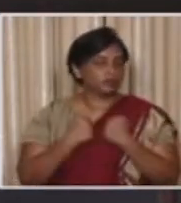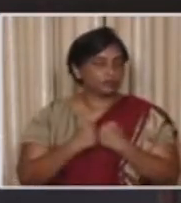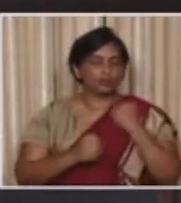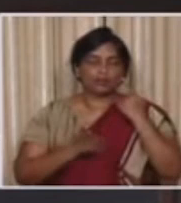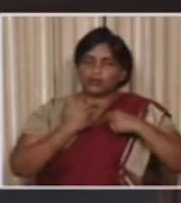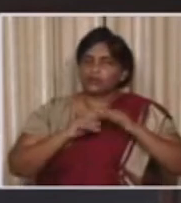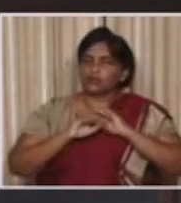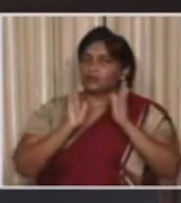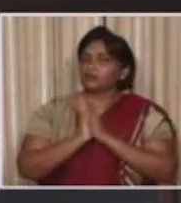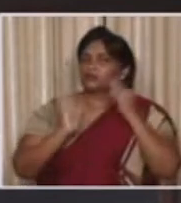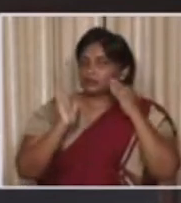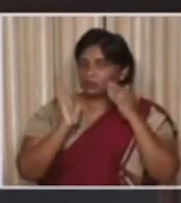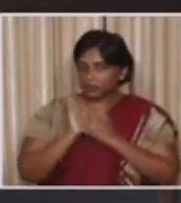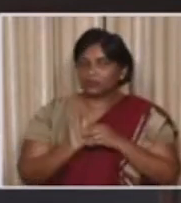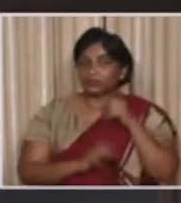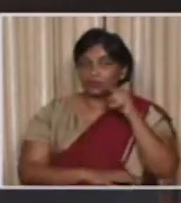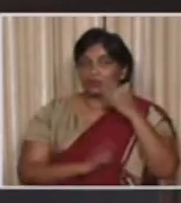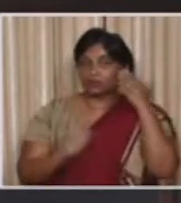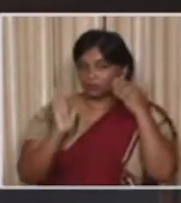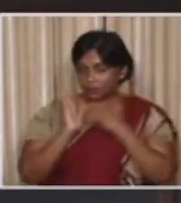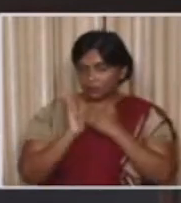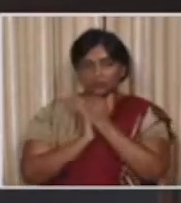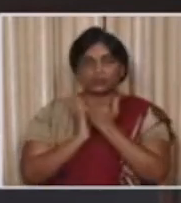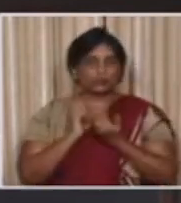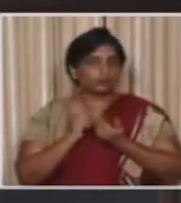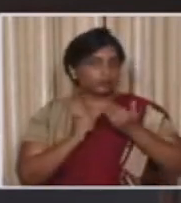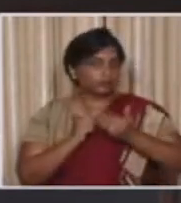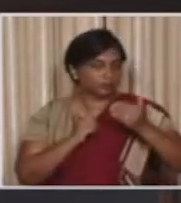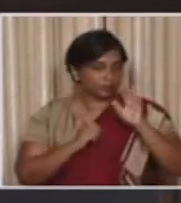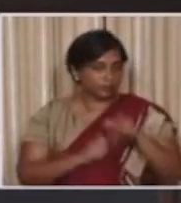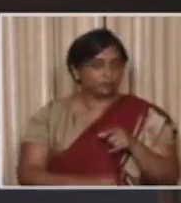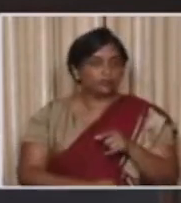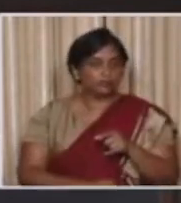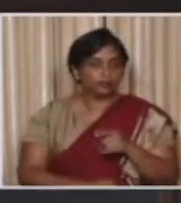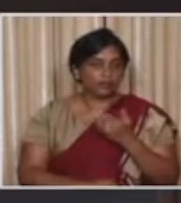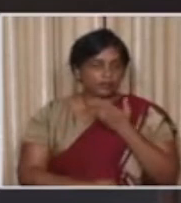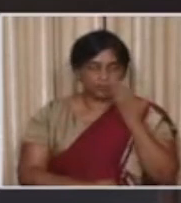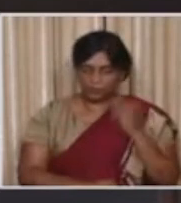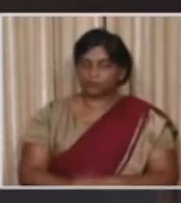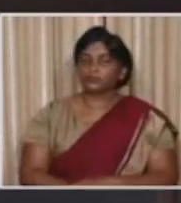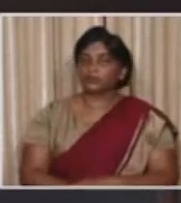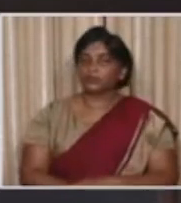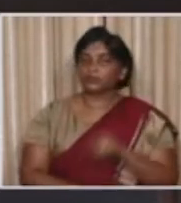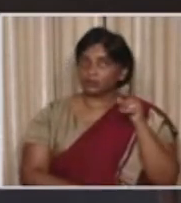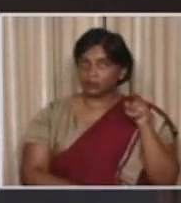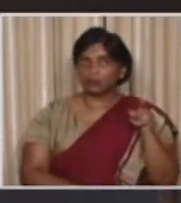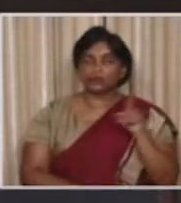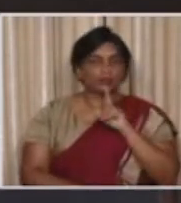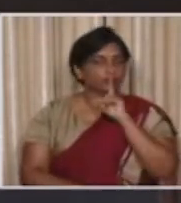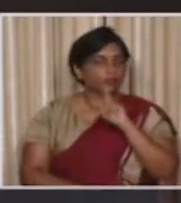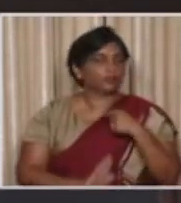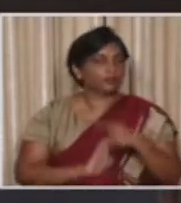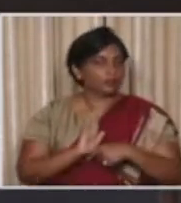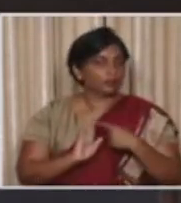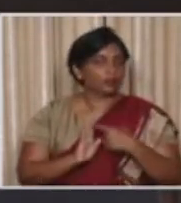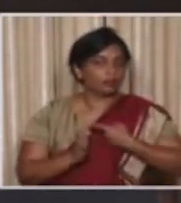නොයෙකුත් ශේත්‍ර පිළිබඳව ඔබතුමාට ඒ ශේත්‍ර තව ඉදිරියට ගෙන යාමට හැකියාව තියෙනවා. මේ එතුමා ඒගොල්ලෝ කියන ලංකාව